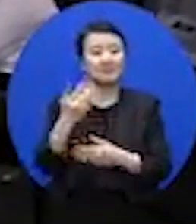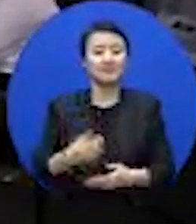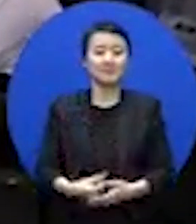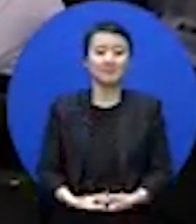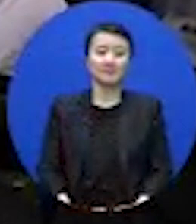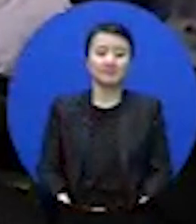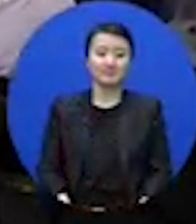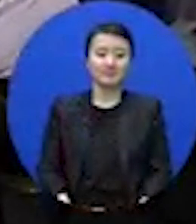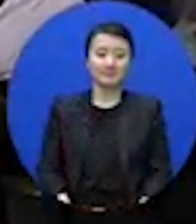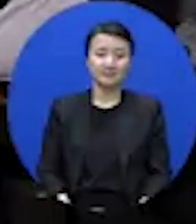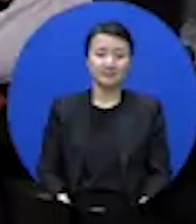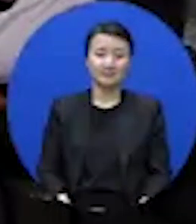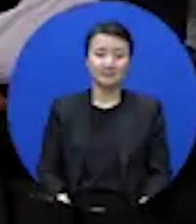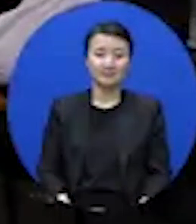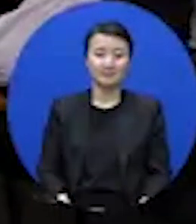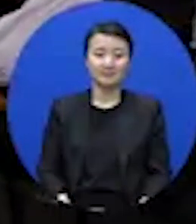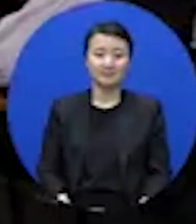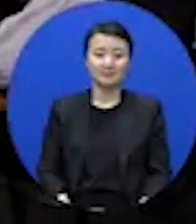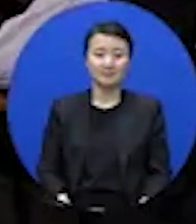어때요?